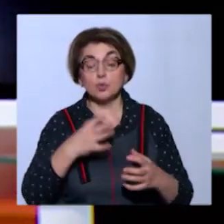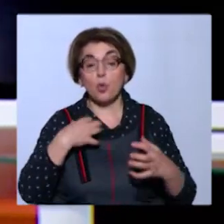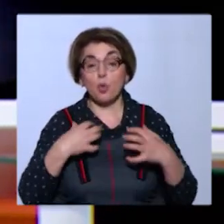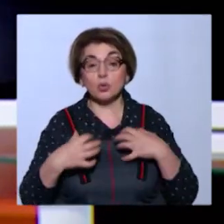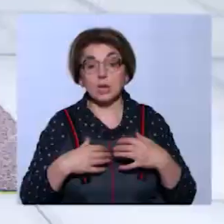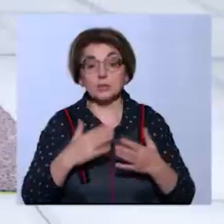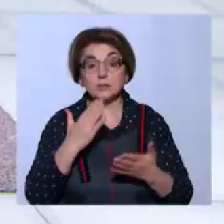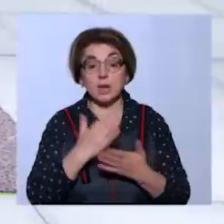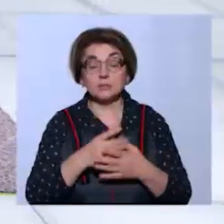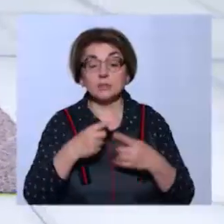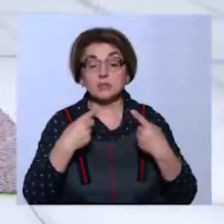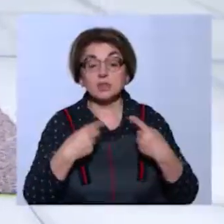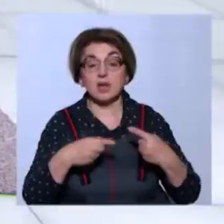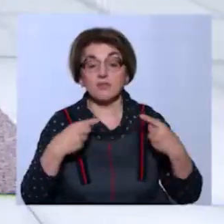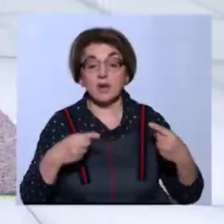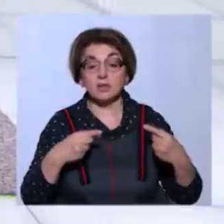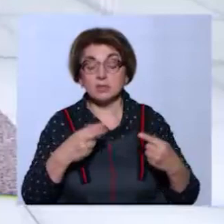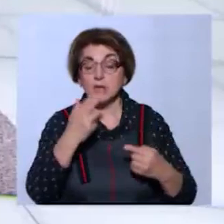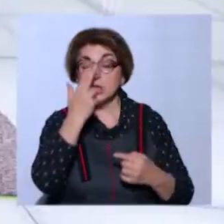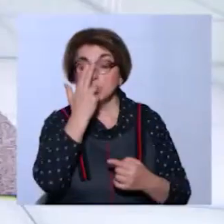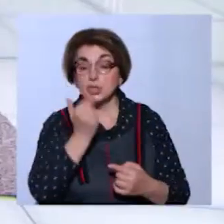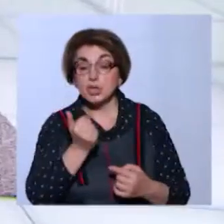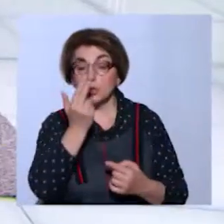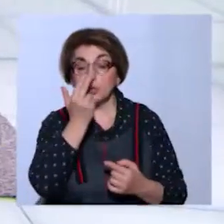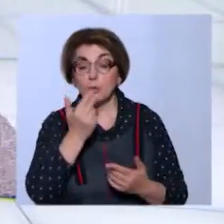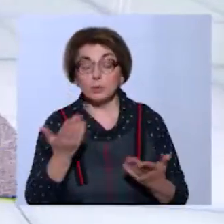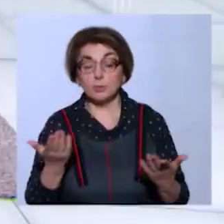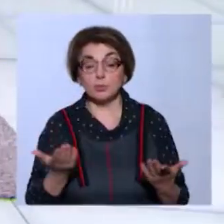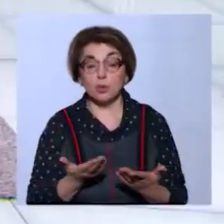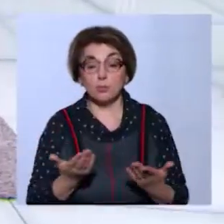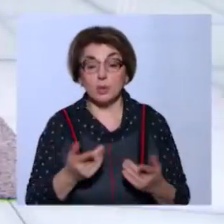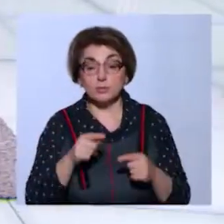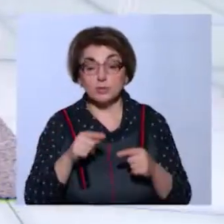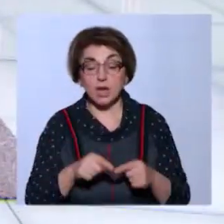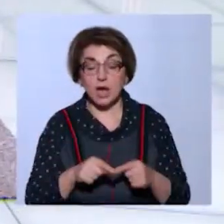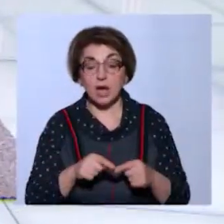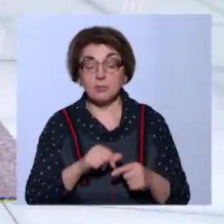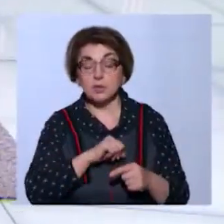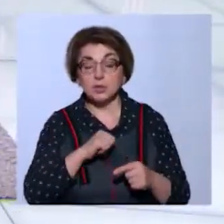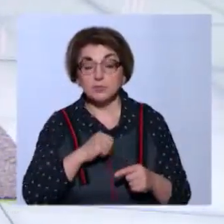ორგანიზმებს აქვთ სხვადასხვა შეგუებულობები, რომლებიც